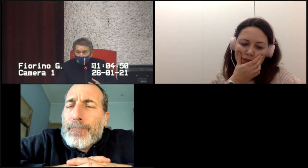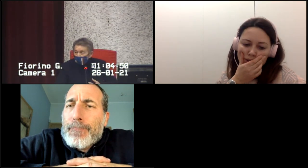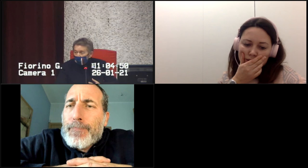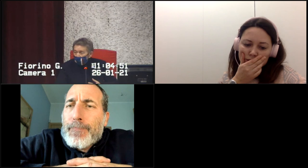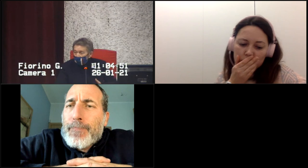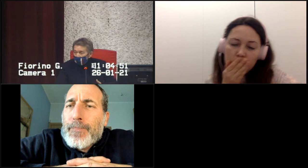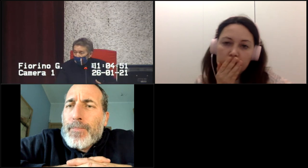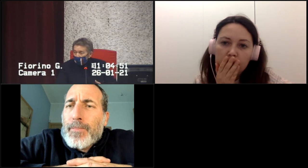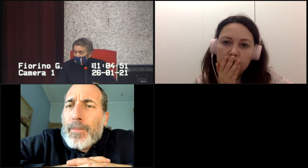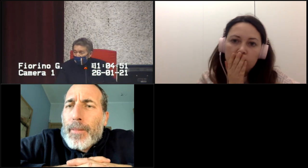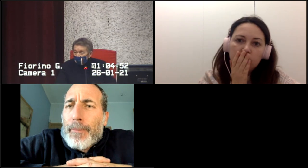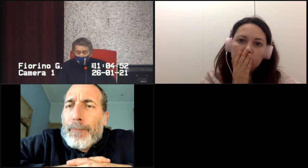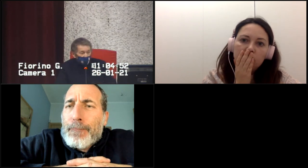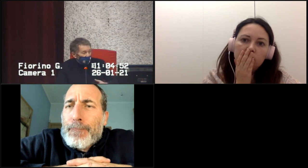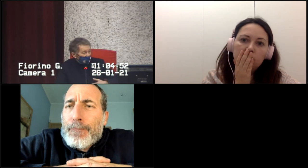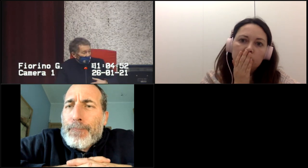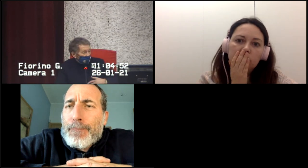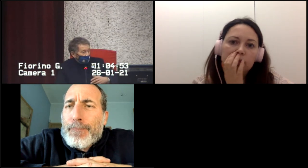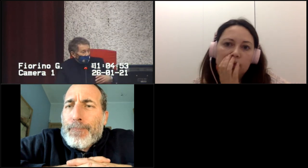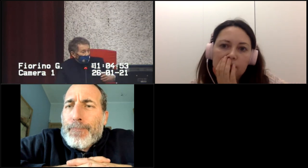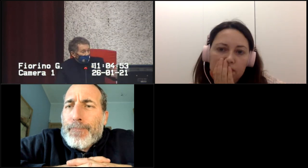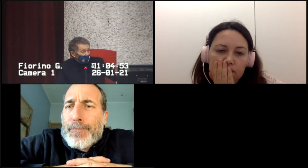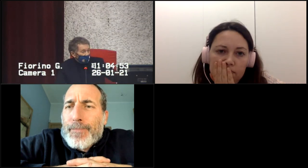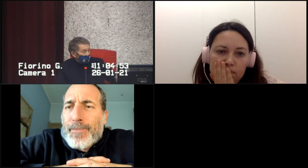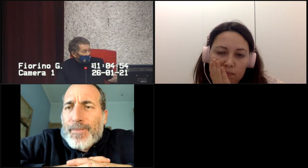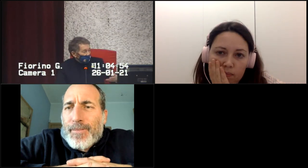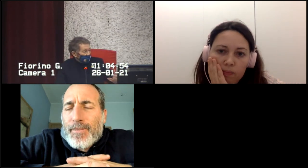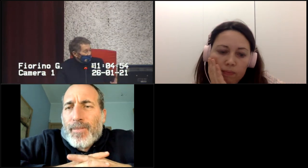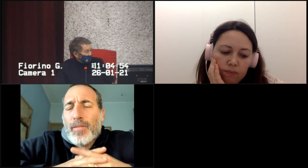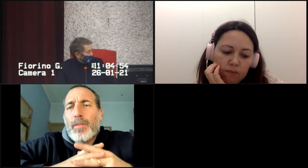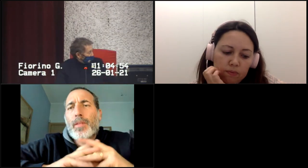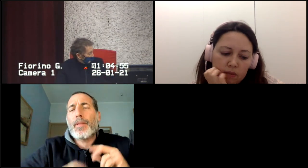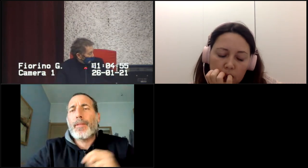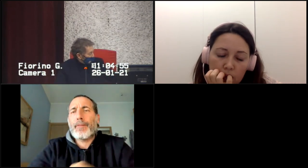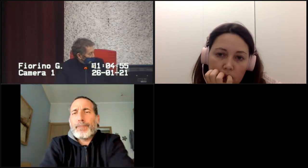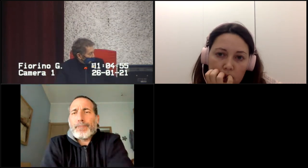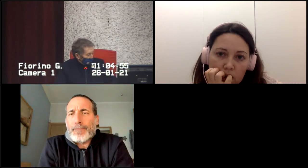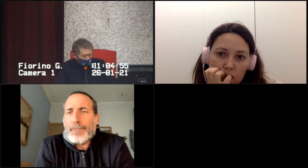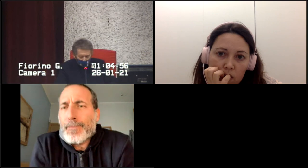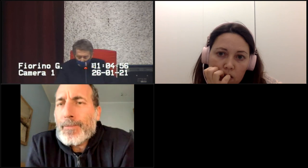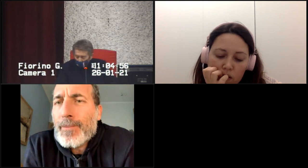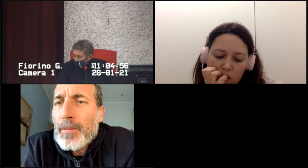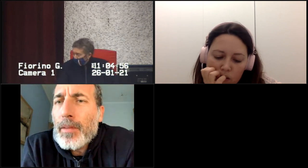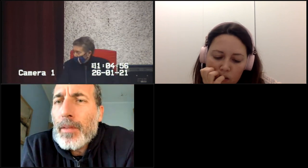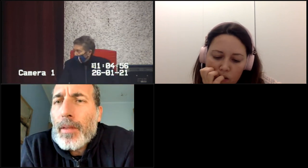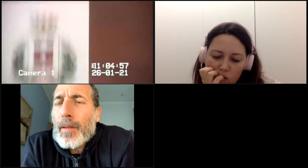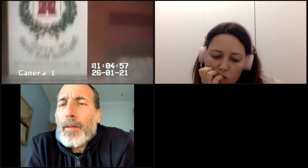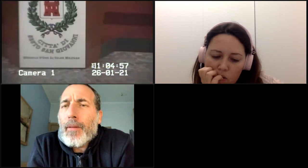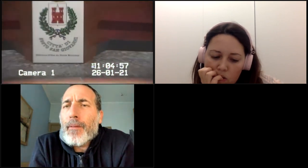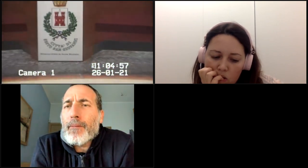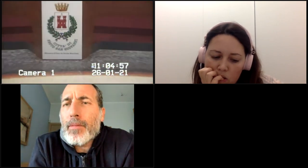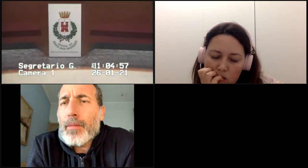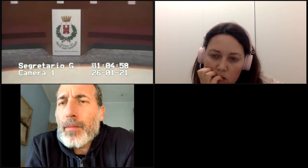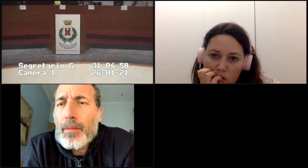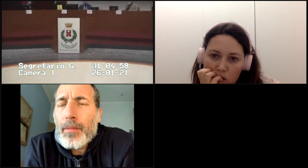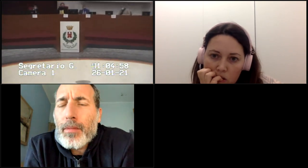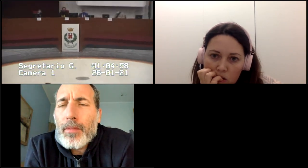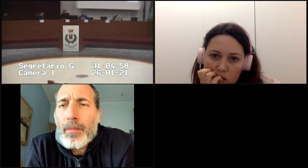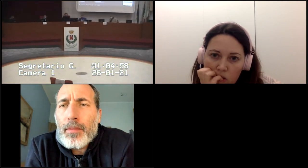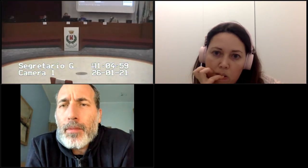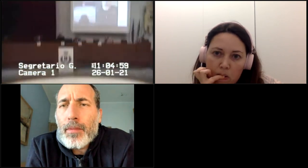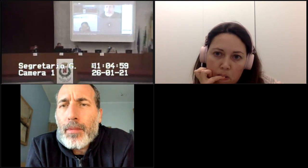esponente, ha un senso. Se invece deve essere poi condivisa, può essere condivisa. Prego, le do la parola a lei. Mi